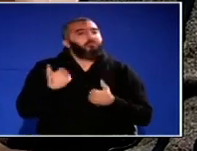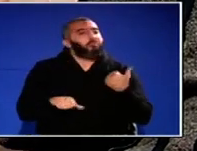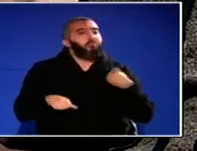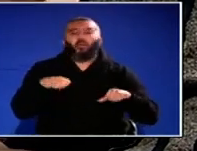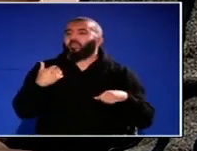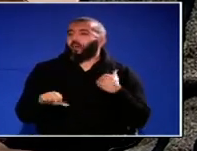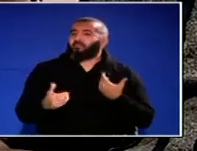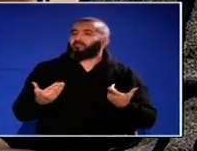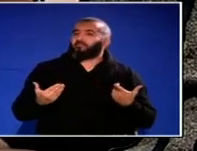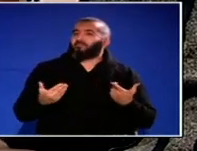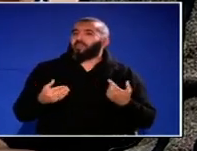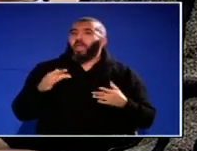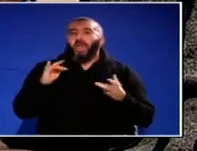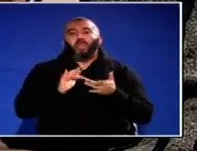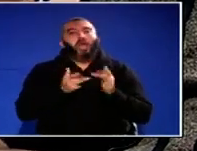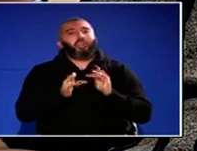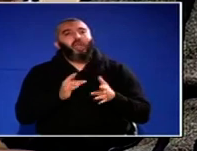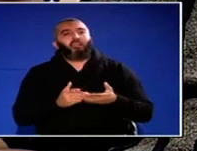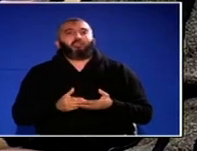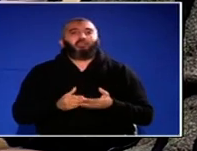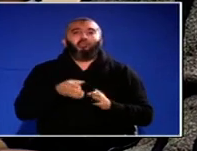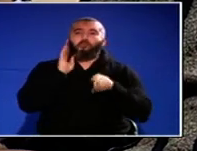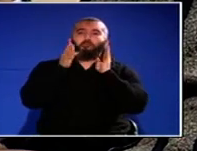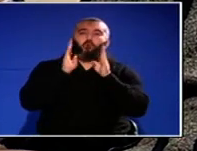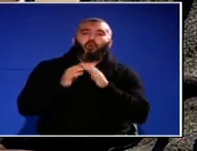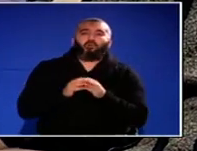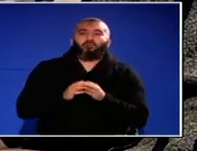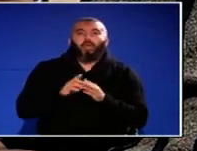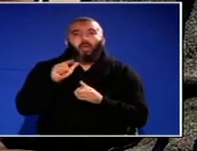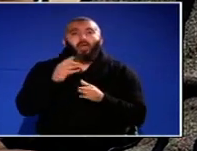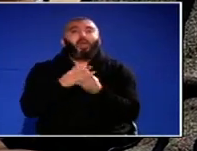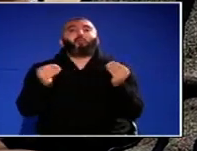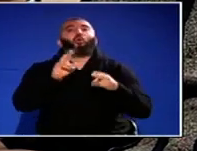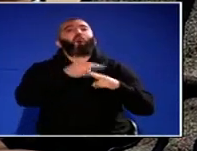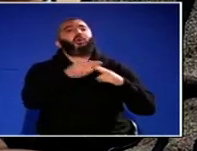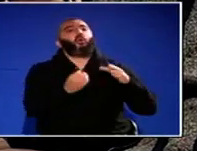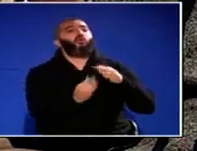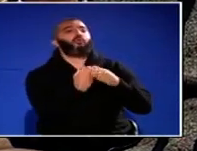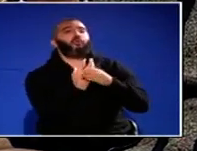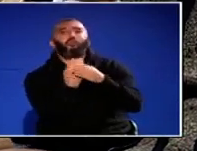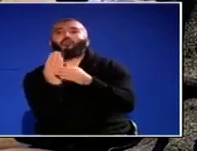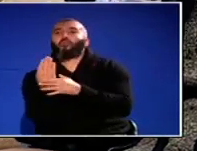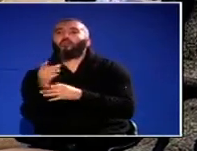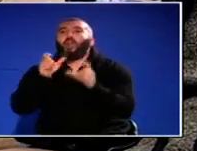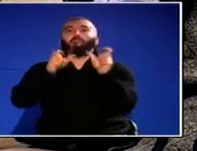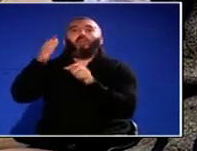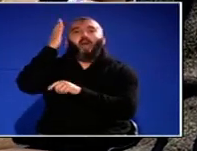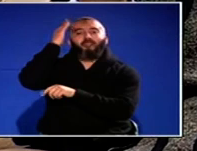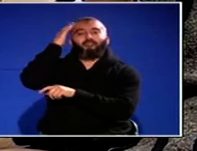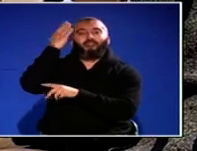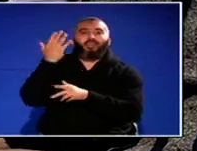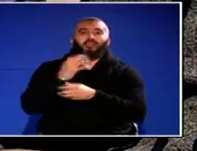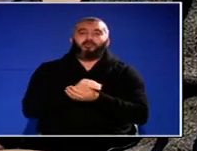الانتشار والتواصل وكذا والتلفزيونات والانترنت فاصبحت الاسماء مشتهره، يعني اصبح ليس فيها من الغرابه ما